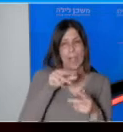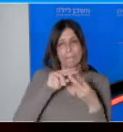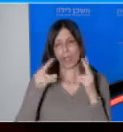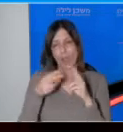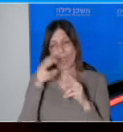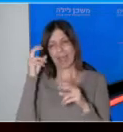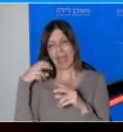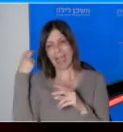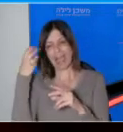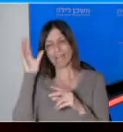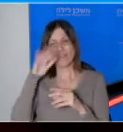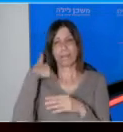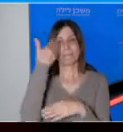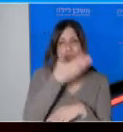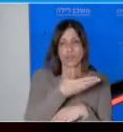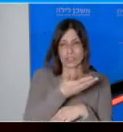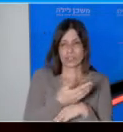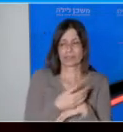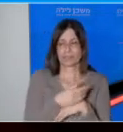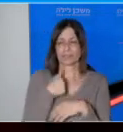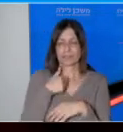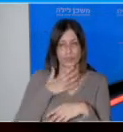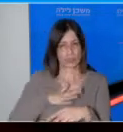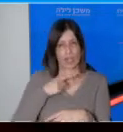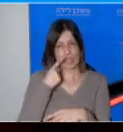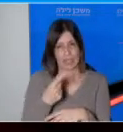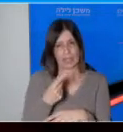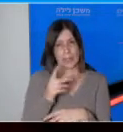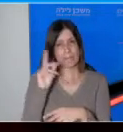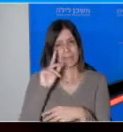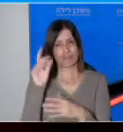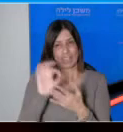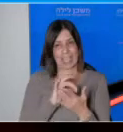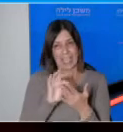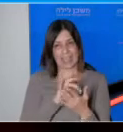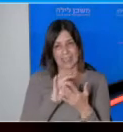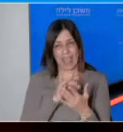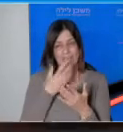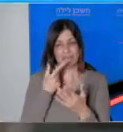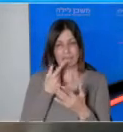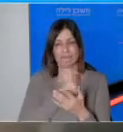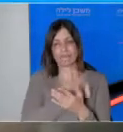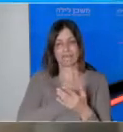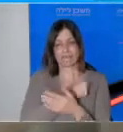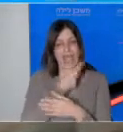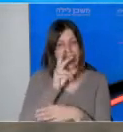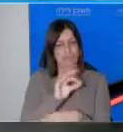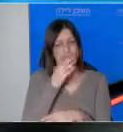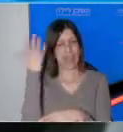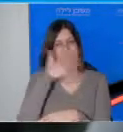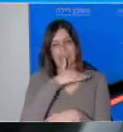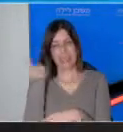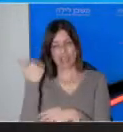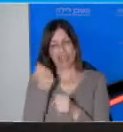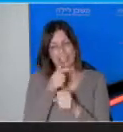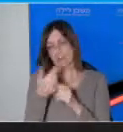לו. אז אני רוצה להגיד לך שכל מי שכתב את ההספדים על דאש, עשה זאת מוקדם מדי